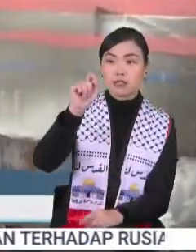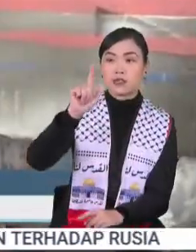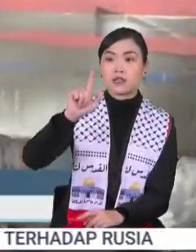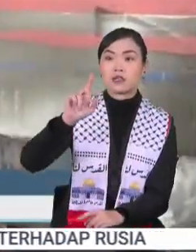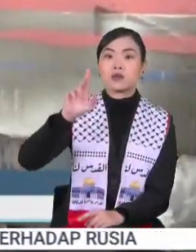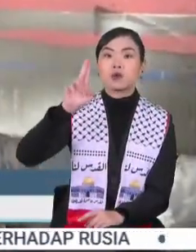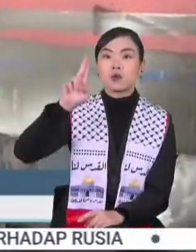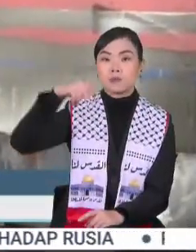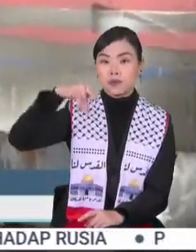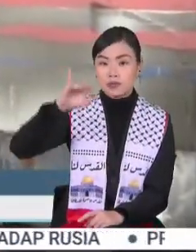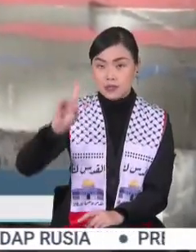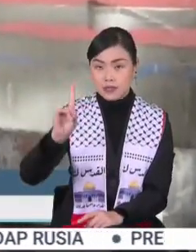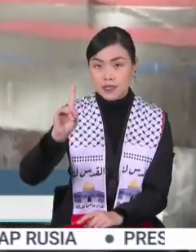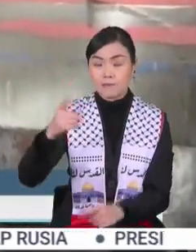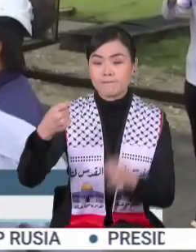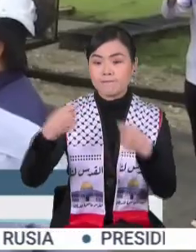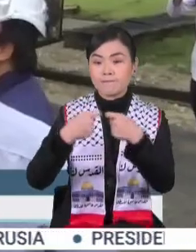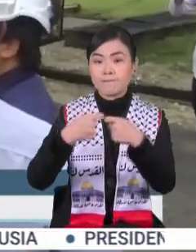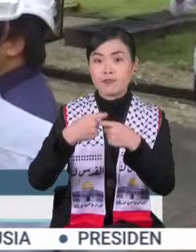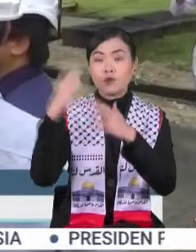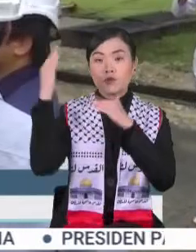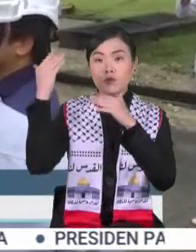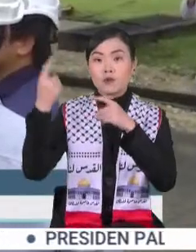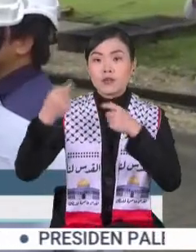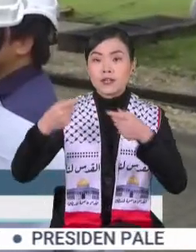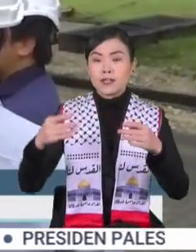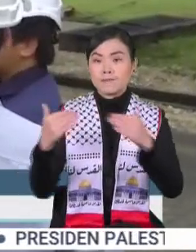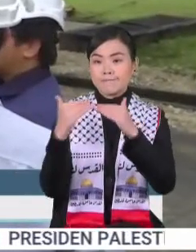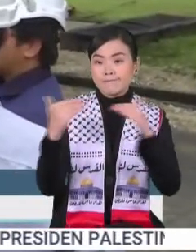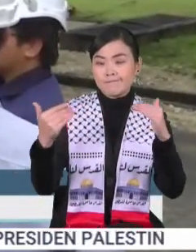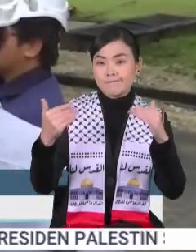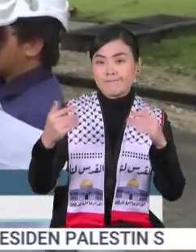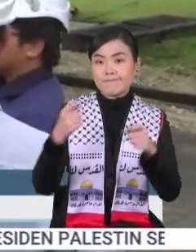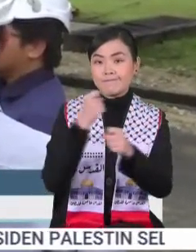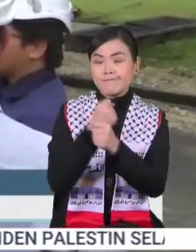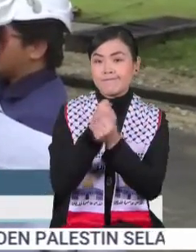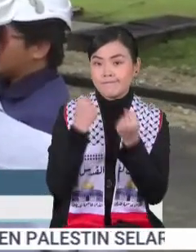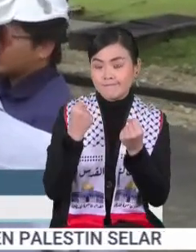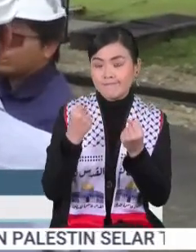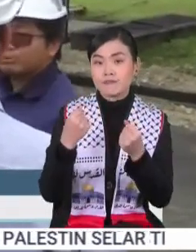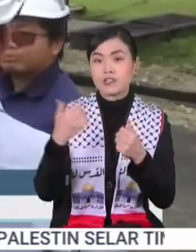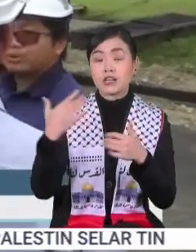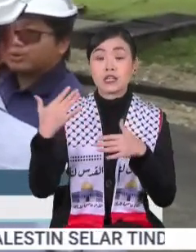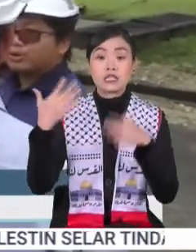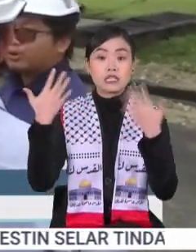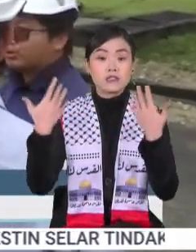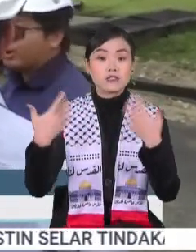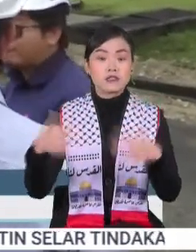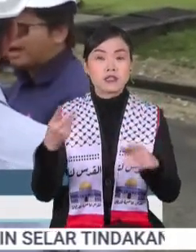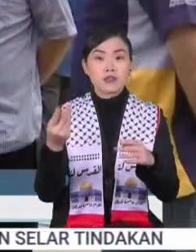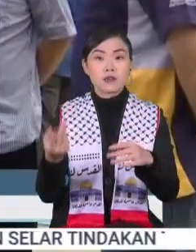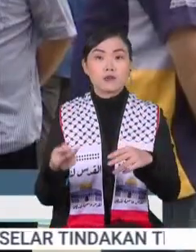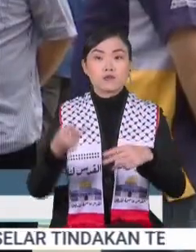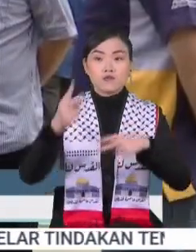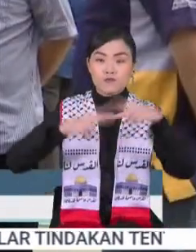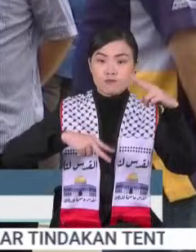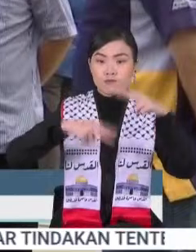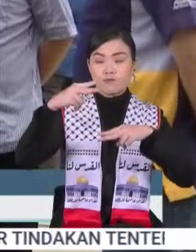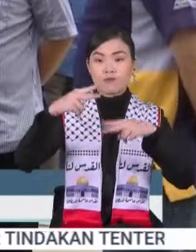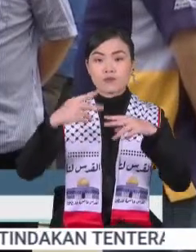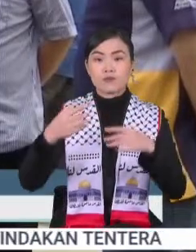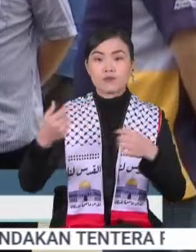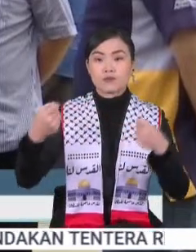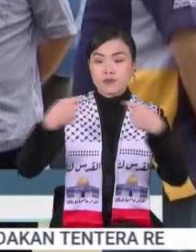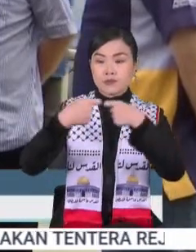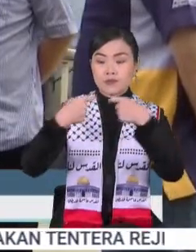beliau bekalan elektrik pula dijangka lebih stabil pertengahan tahun depan selepas proses pembinaan pencawang pembagi utama PPU